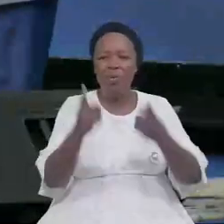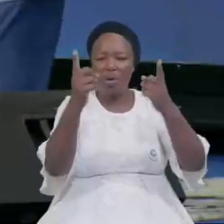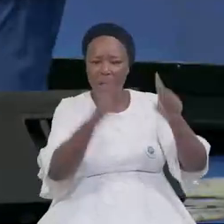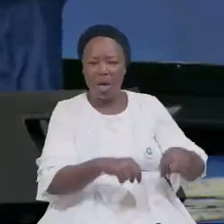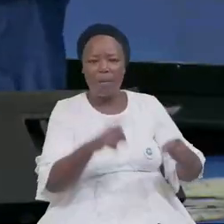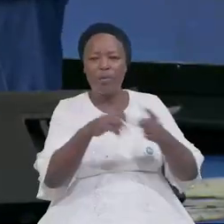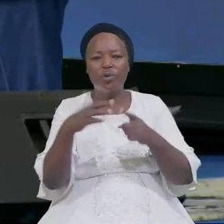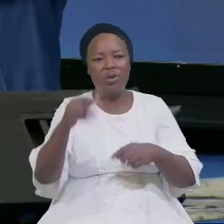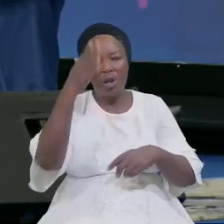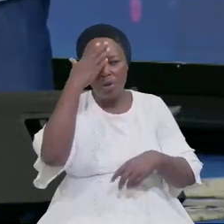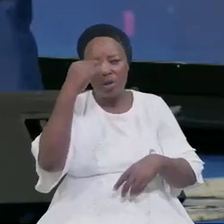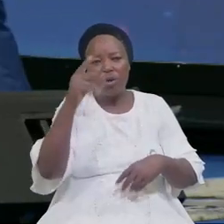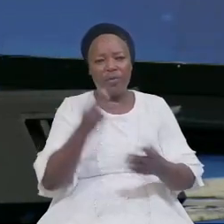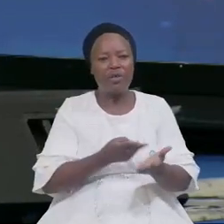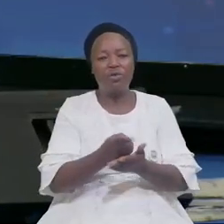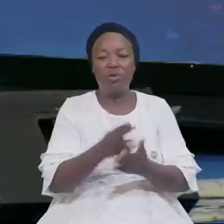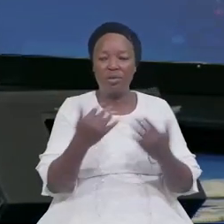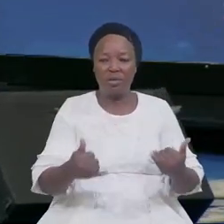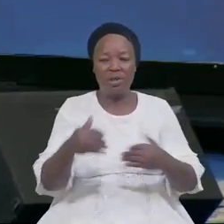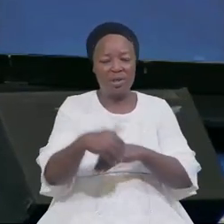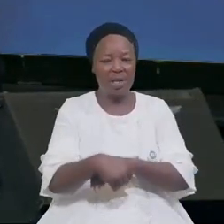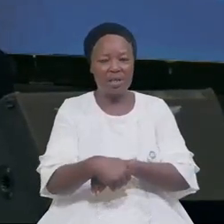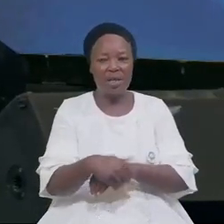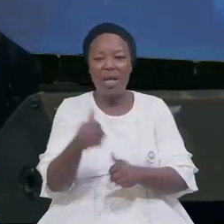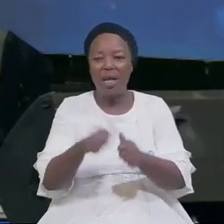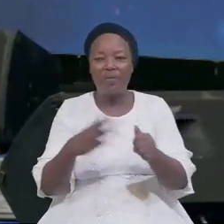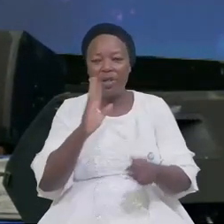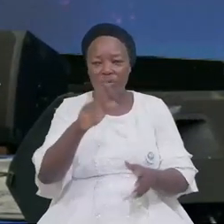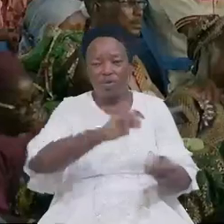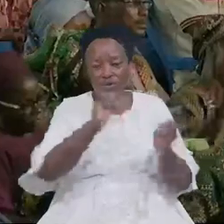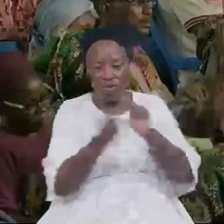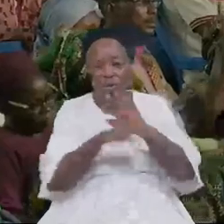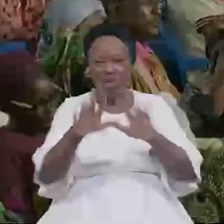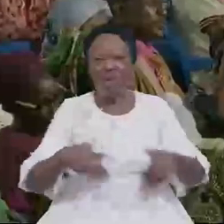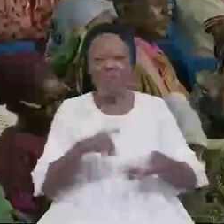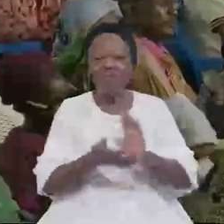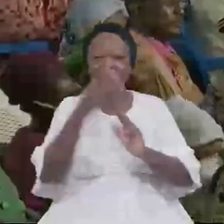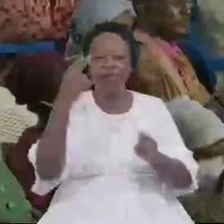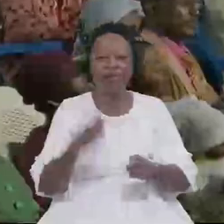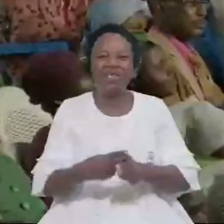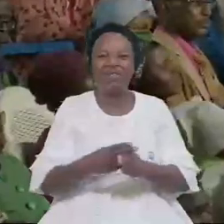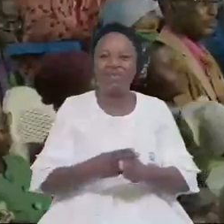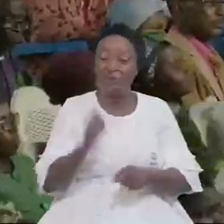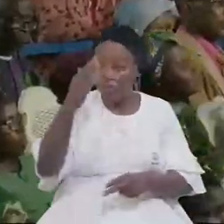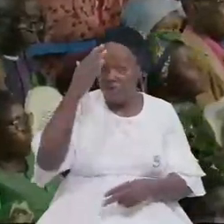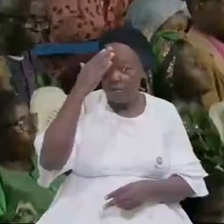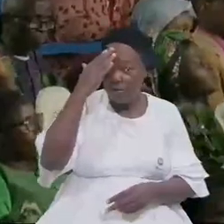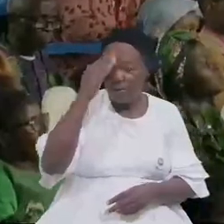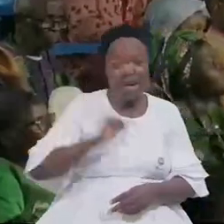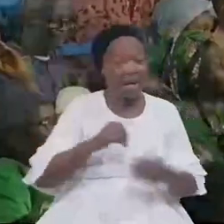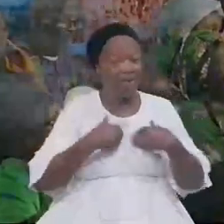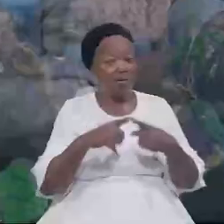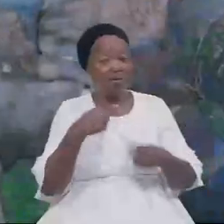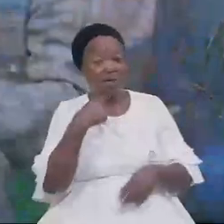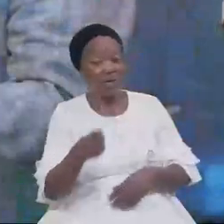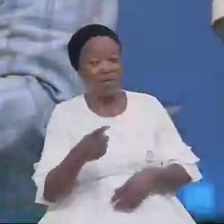à la connaissance de la vérité. Donc aujourd'hui, tout va changer dans votre vie. Ouais, je dois vous le dire, que là où vous